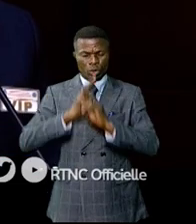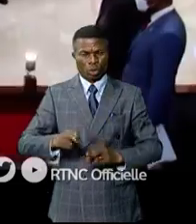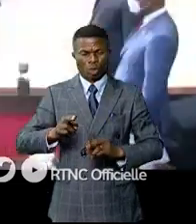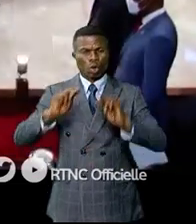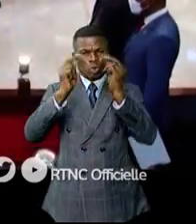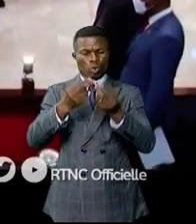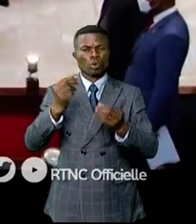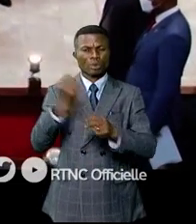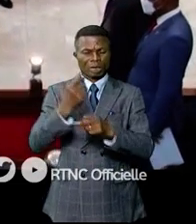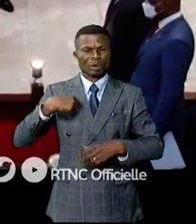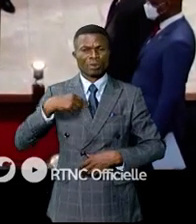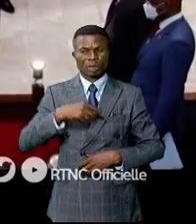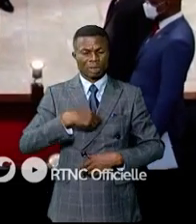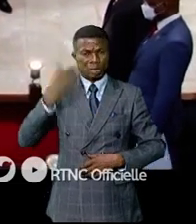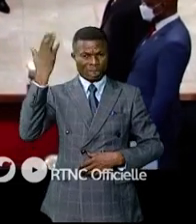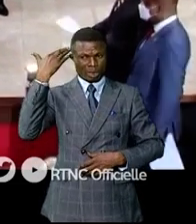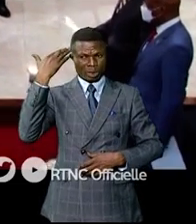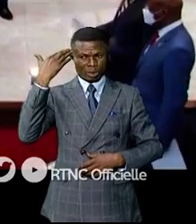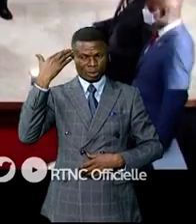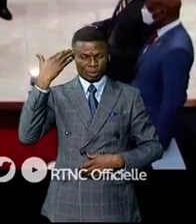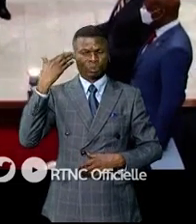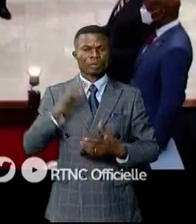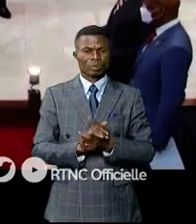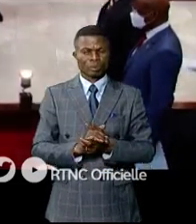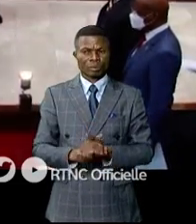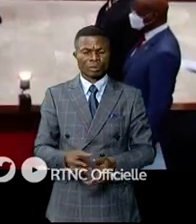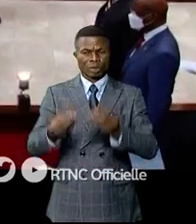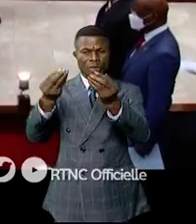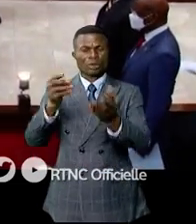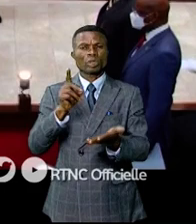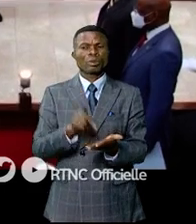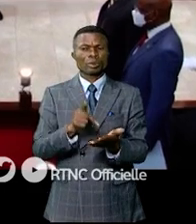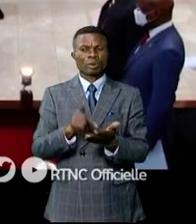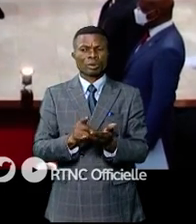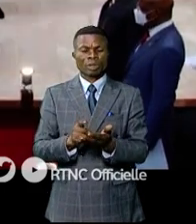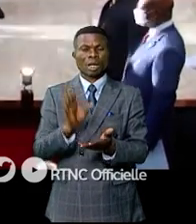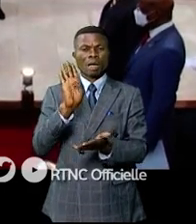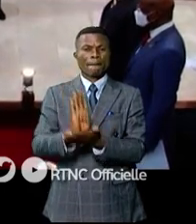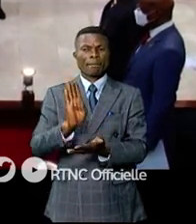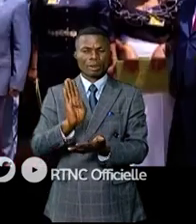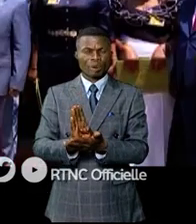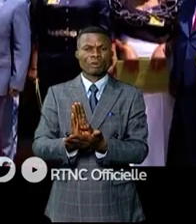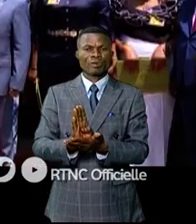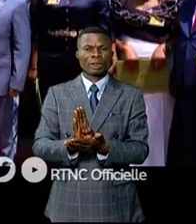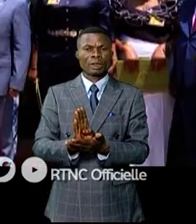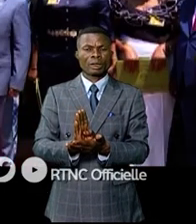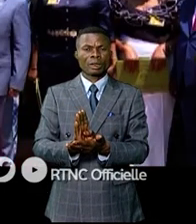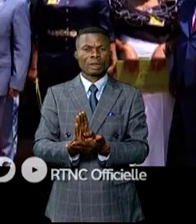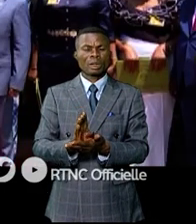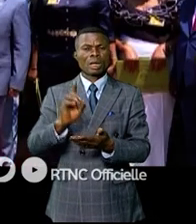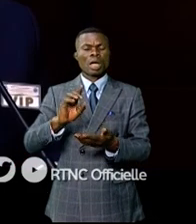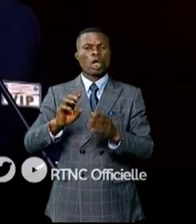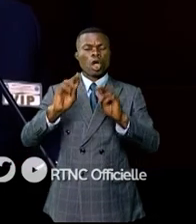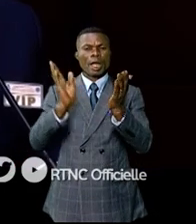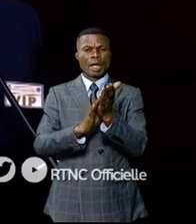collège et qui dernièrement a décerné les diplômes et les brevets de notre